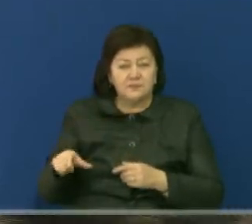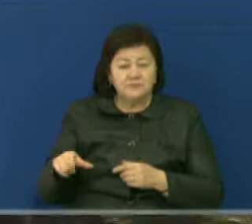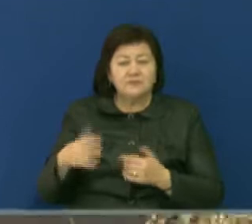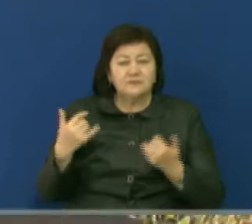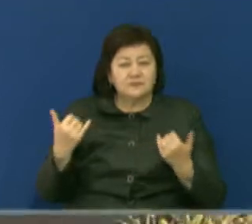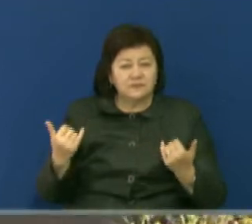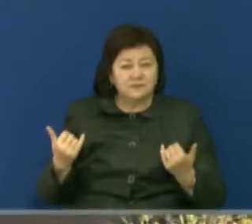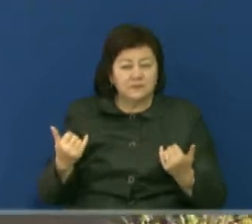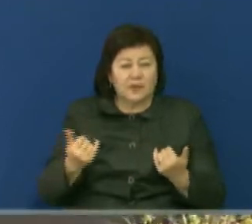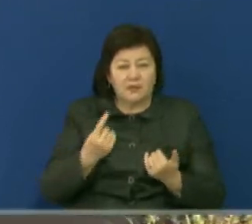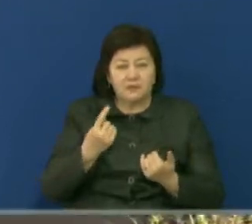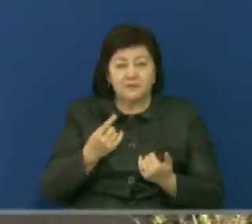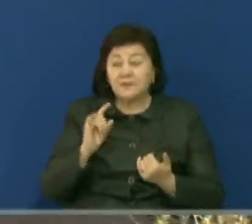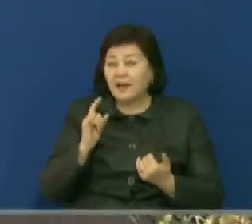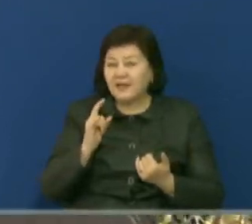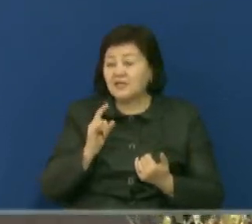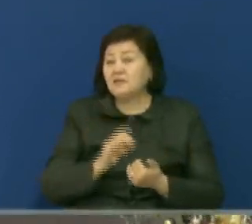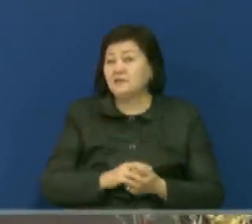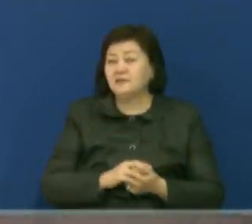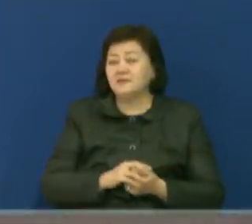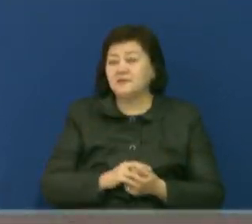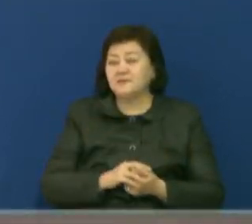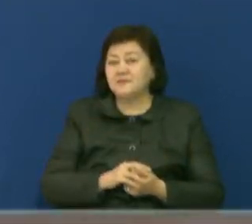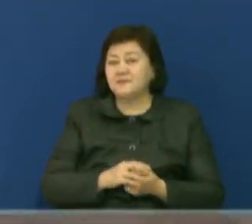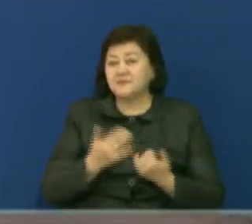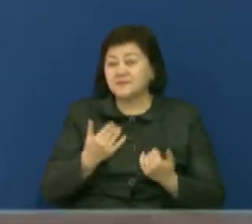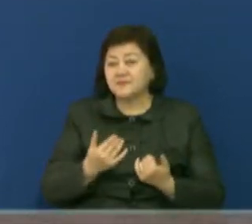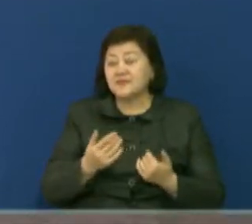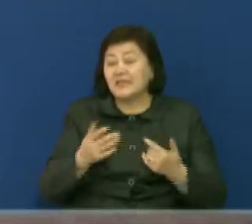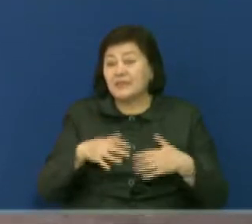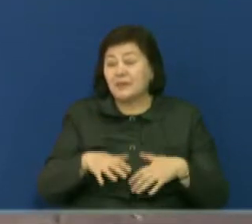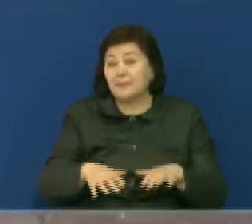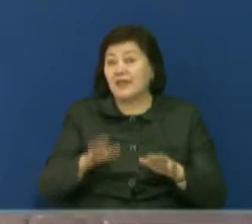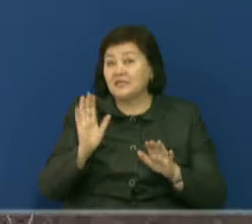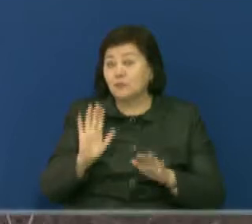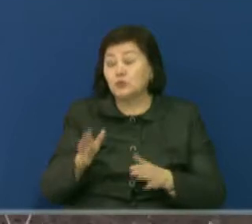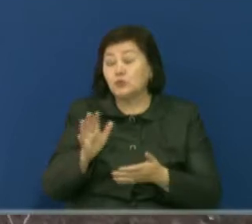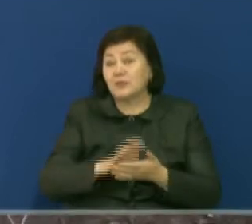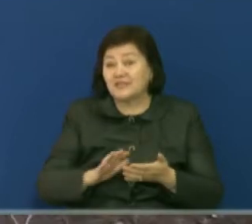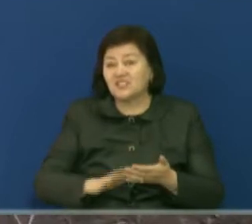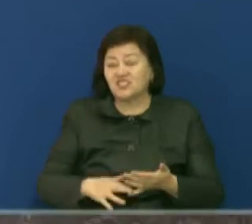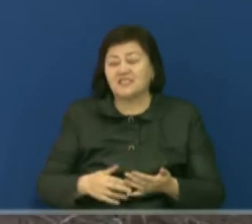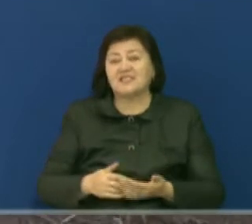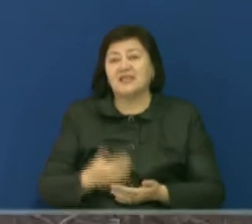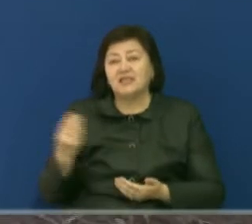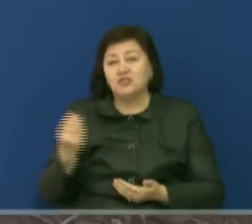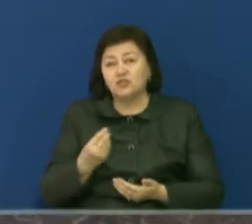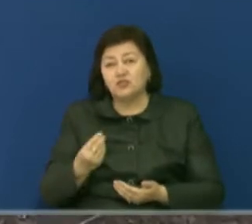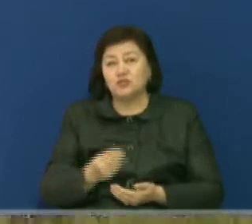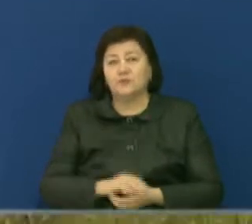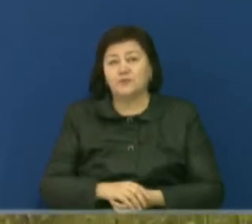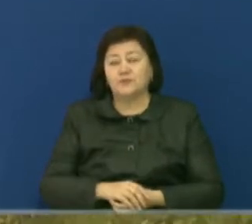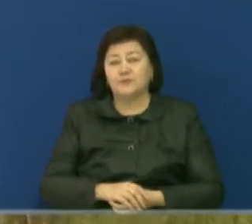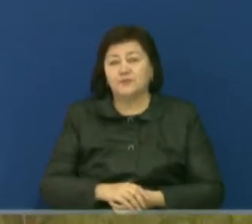обеспечения безопасности населения в купальный сезон рейдовые мероприятия будут проводиться и в дальнейшем. Евгений Проскурин, Сауле Байгалиева, Азамат